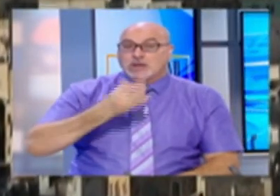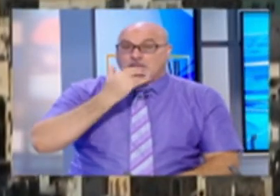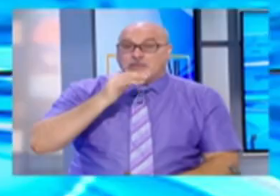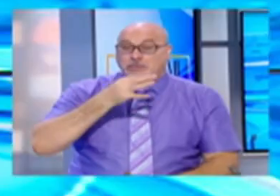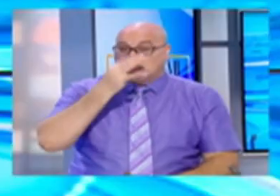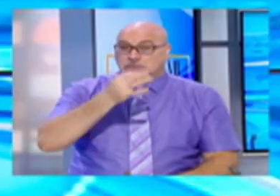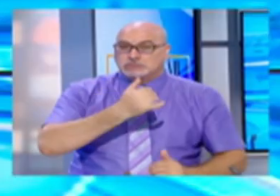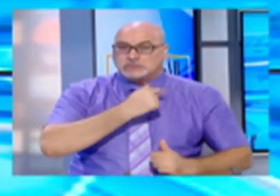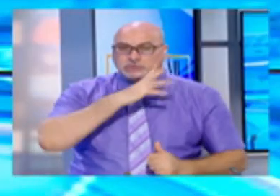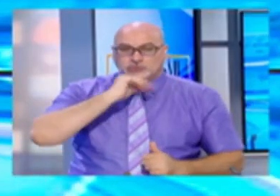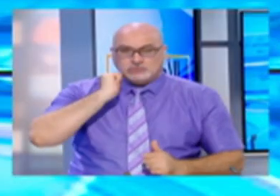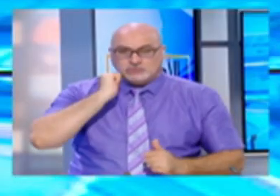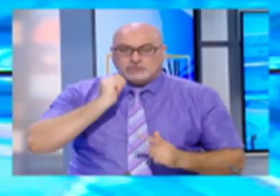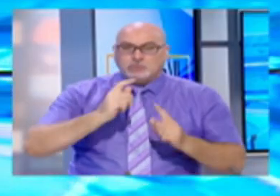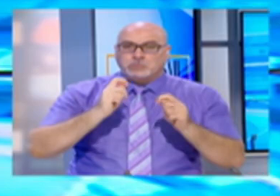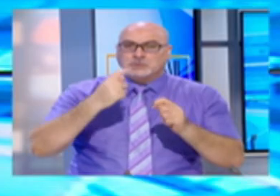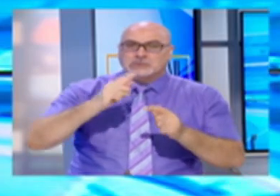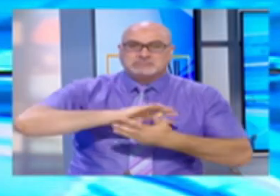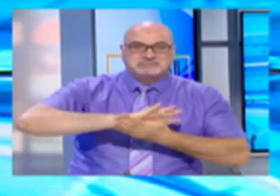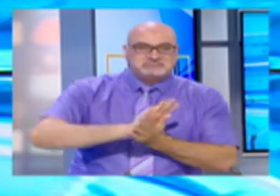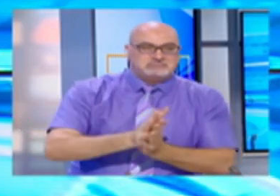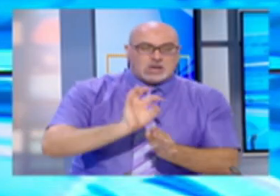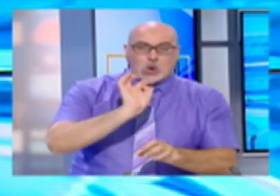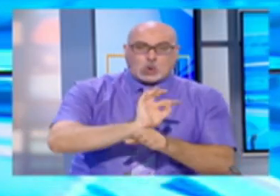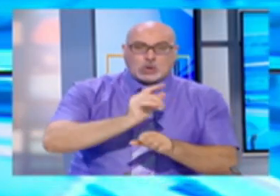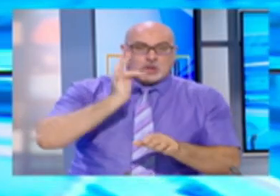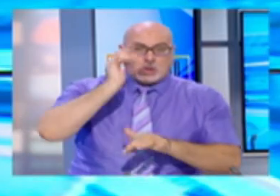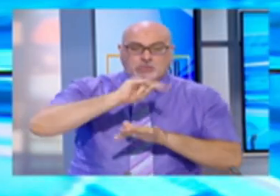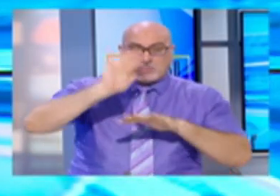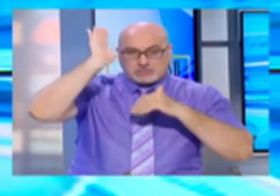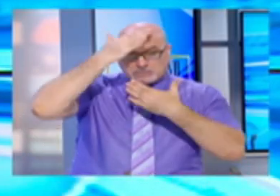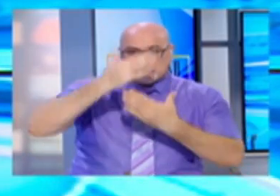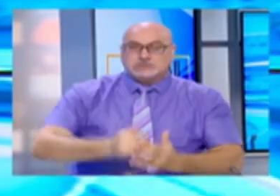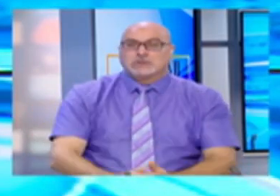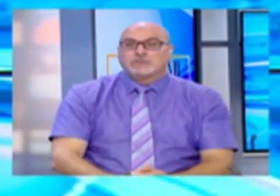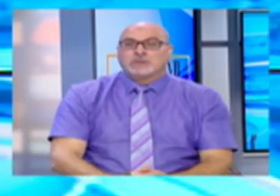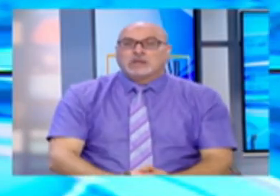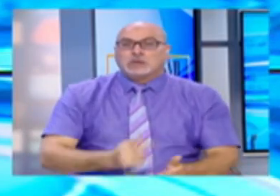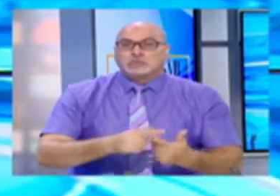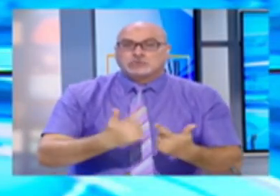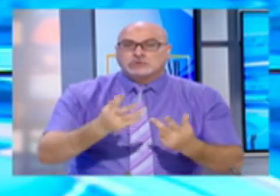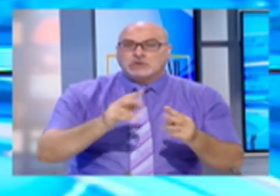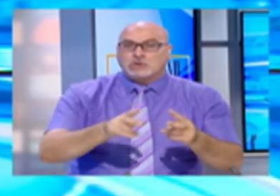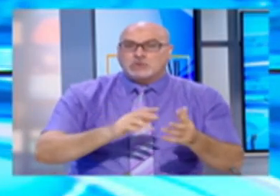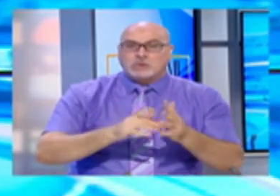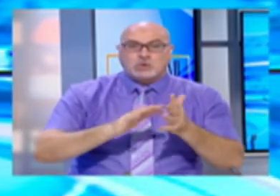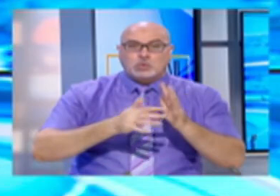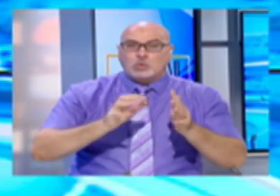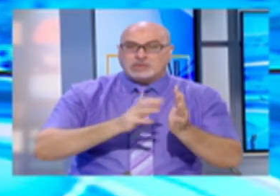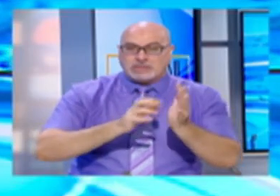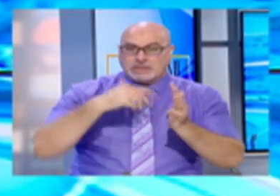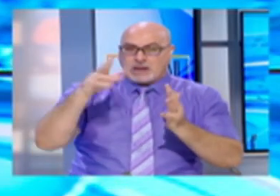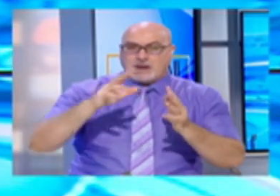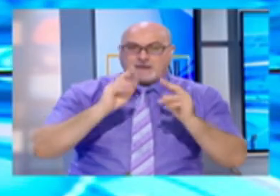تمادي الاحتلال في سياسته العدوانية ضد الشعب الفلسطيني ومقدساته وأرضه.